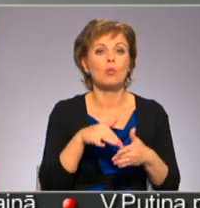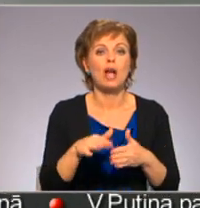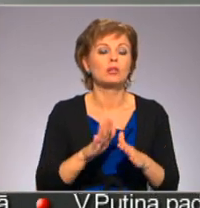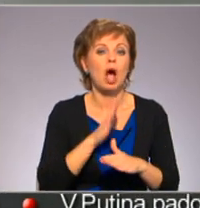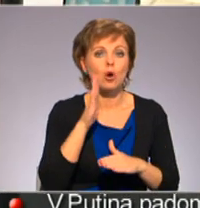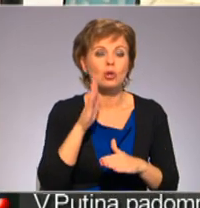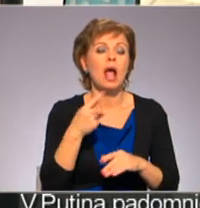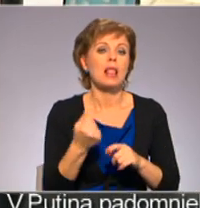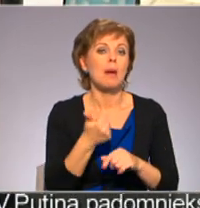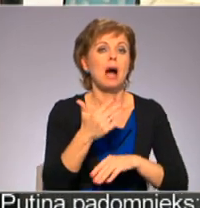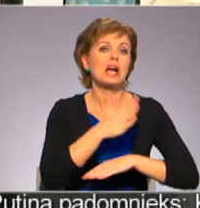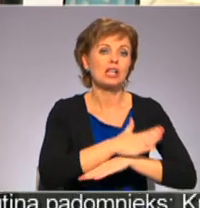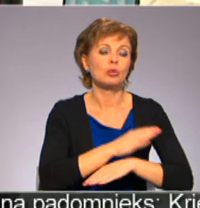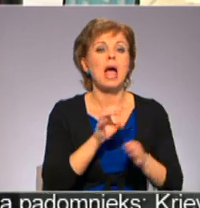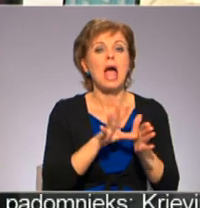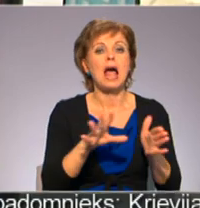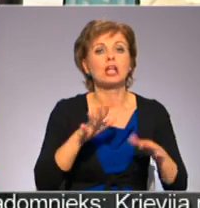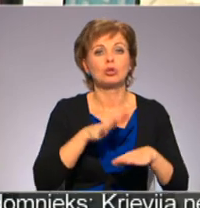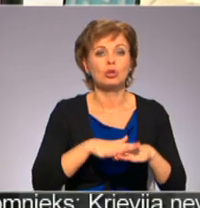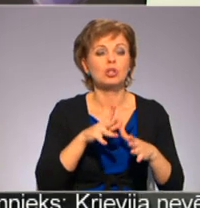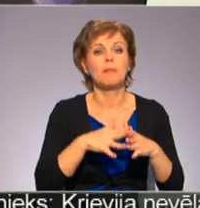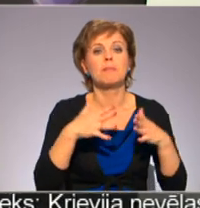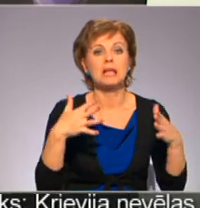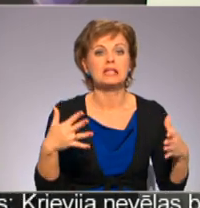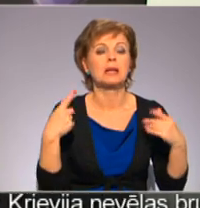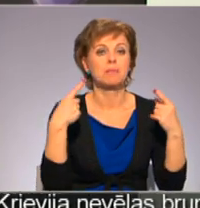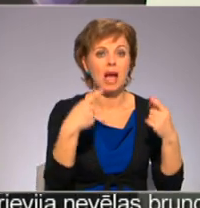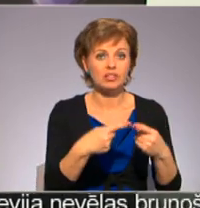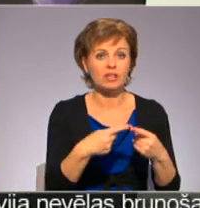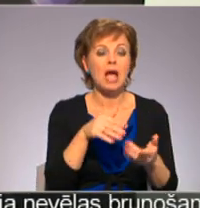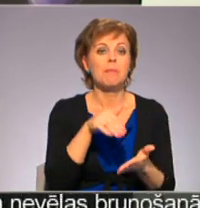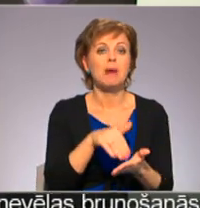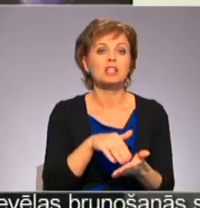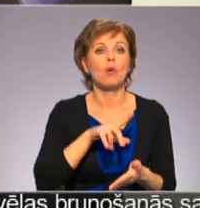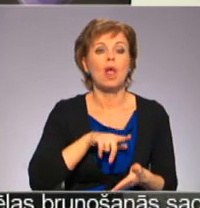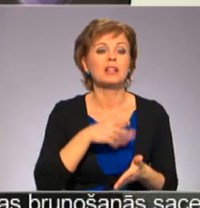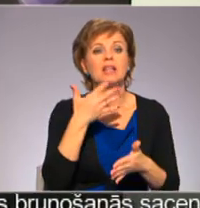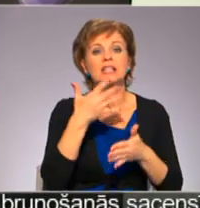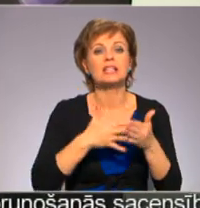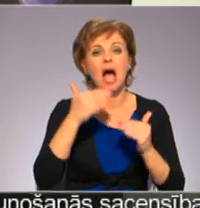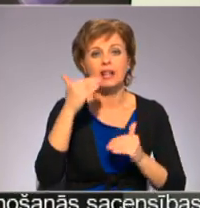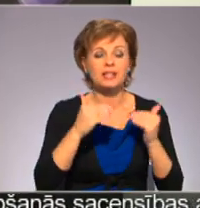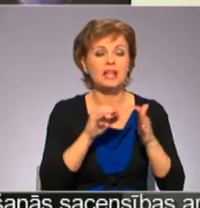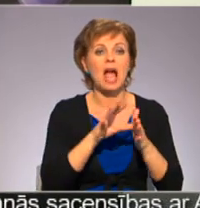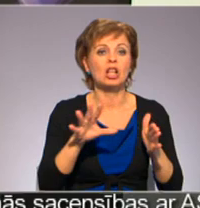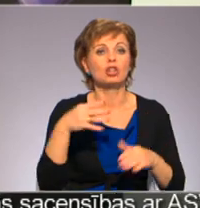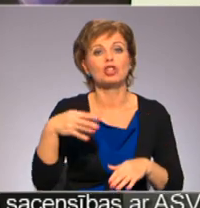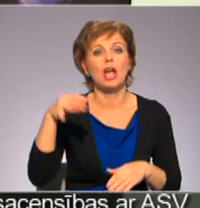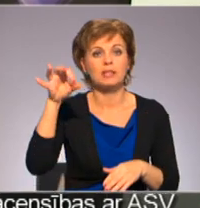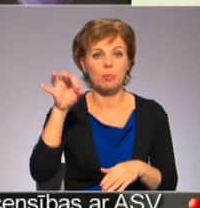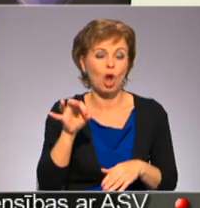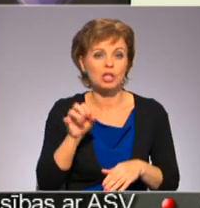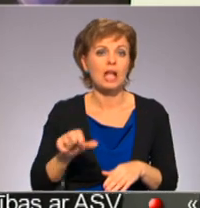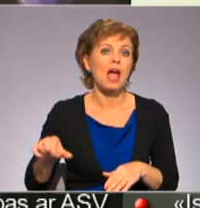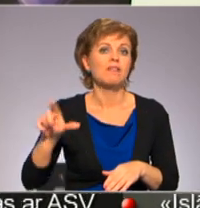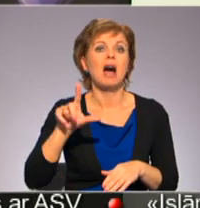gan rietumos. Elektronikas tirgus esot milzīgs un perspektīvs. Ja pastāsts oficiālo Latvijas statistiku, tad elektronika ar par 40%, pat vairāk